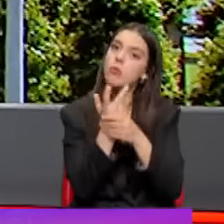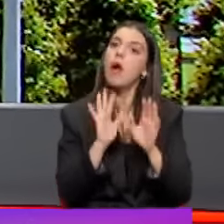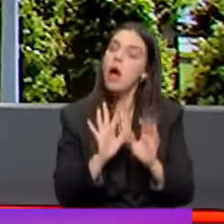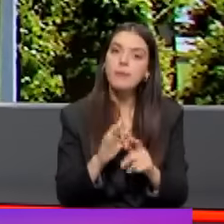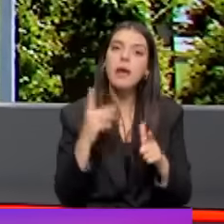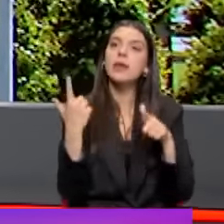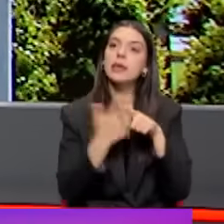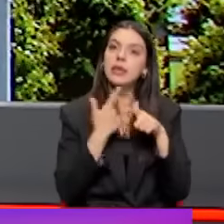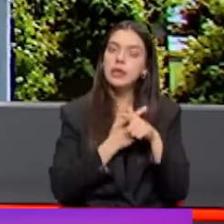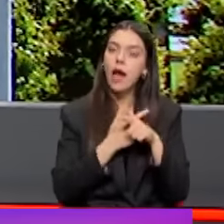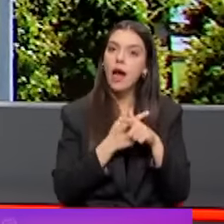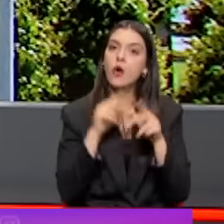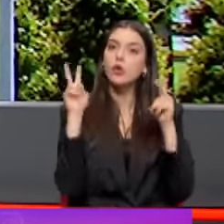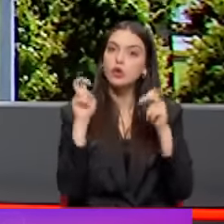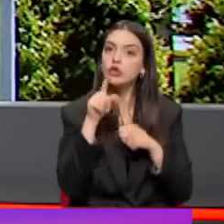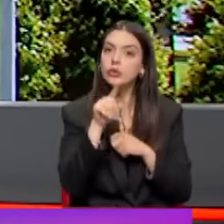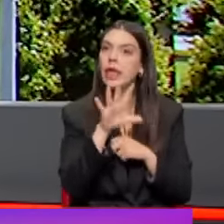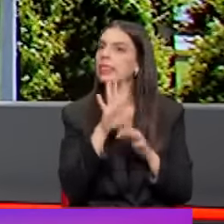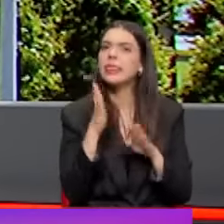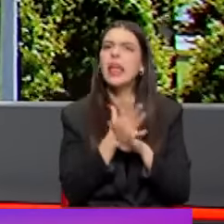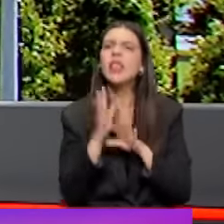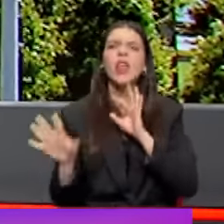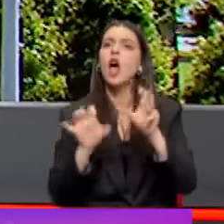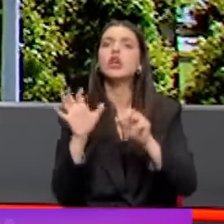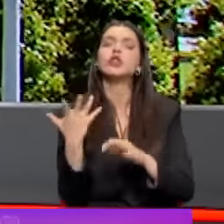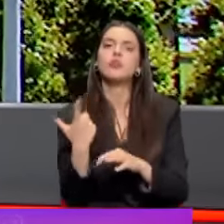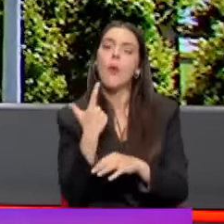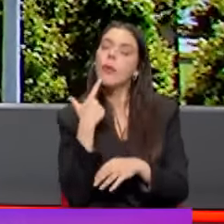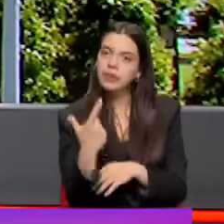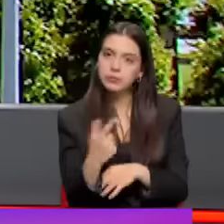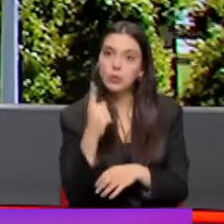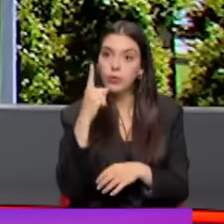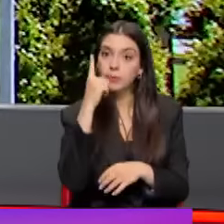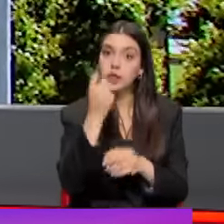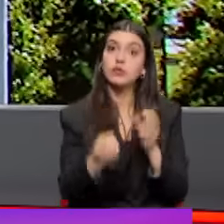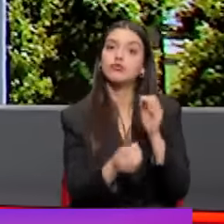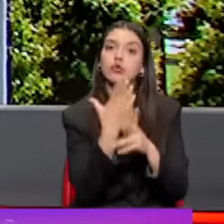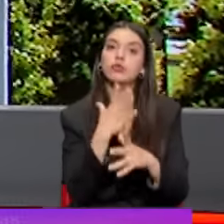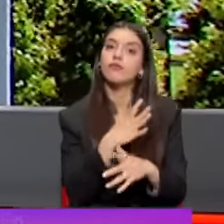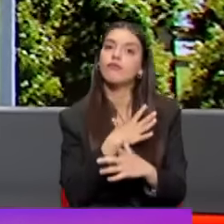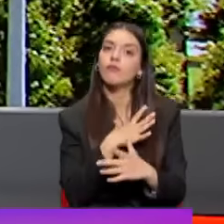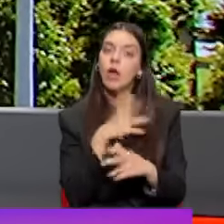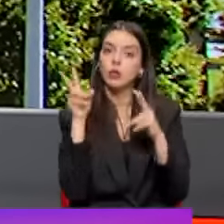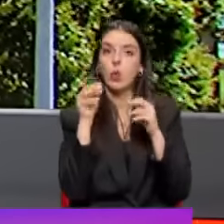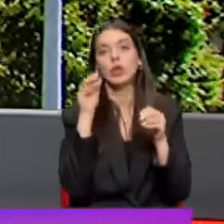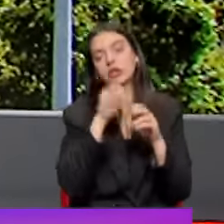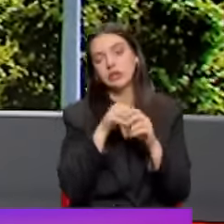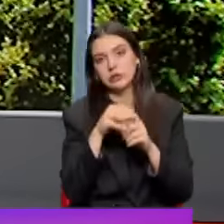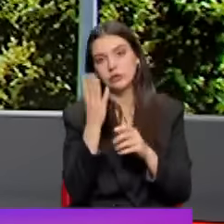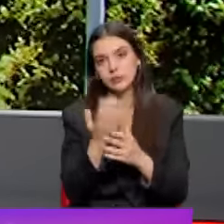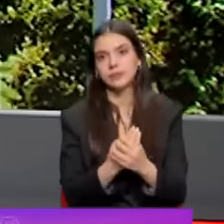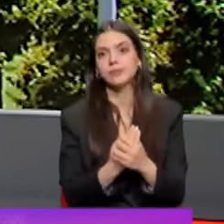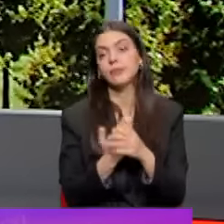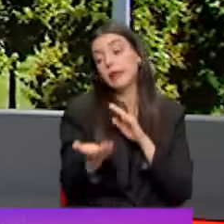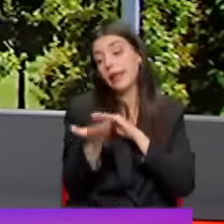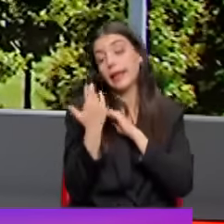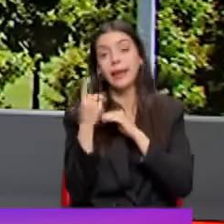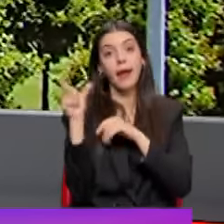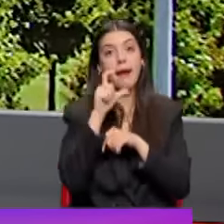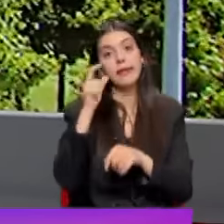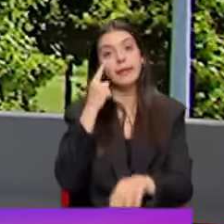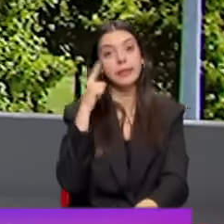kira bedelinde neden karışmıyor demiş böyle bir çözüm önerisi var var konuyla alakalı Geçtiğimiz